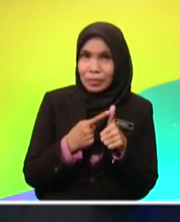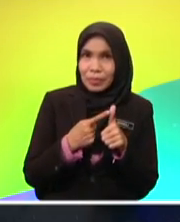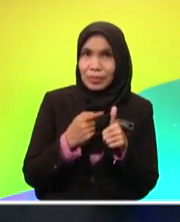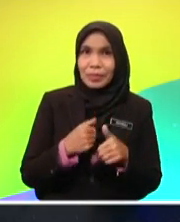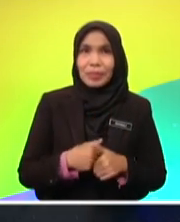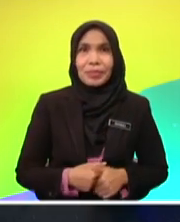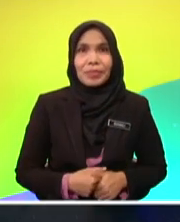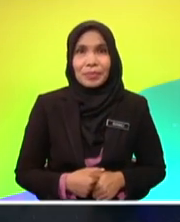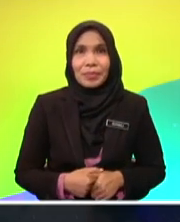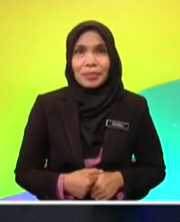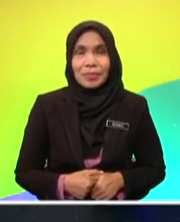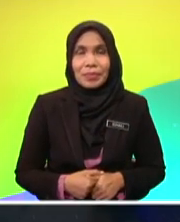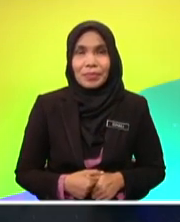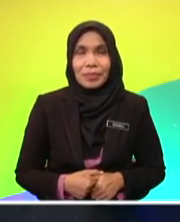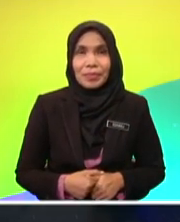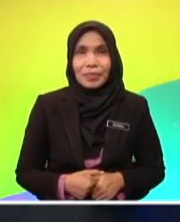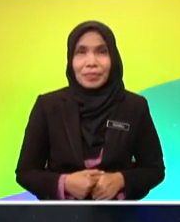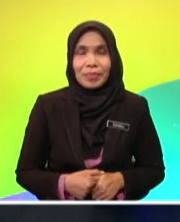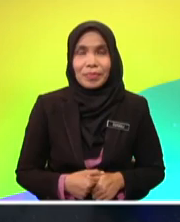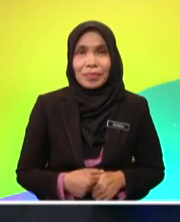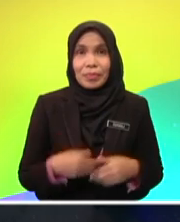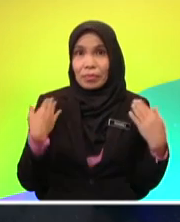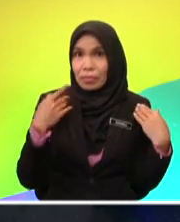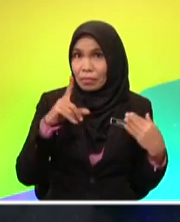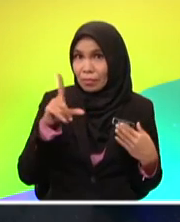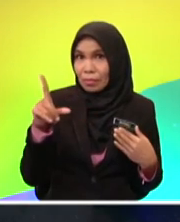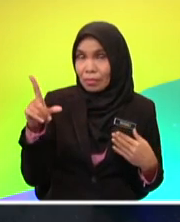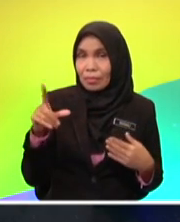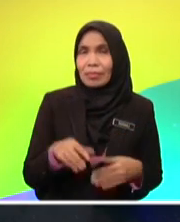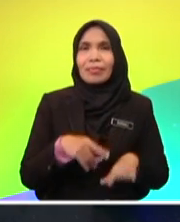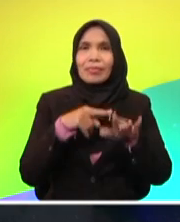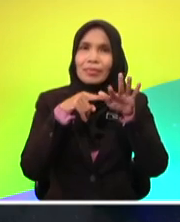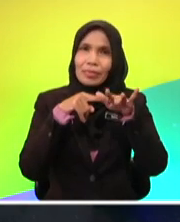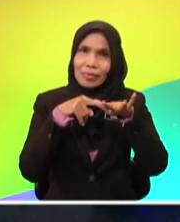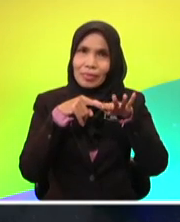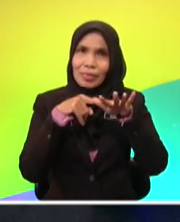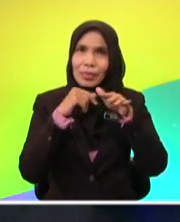Okey. Yang ni adalah dia punya daun.